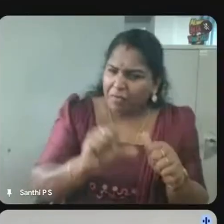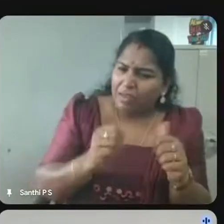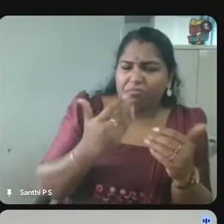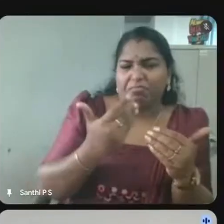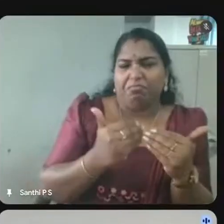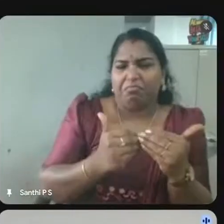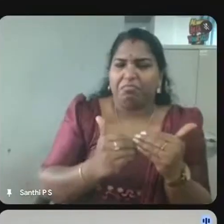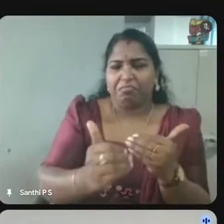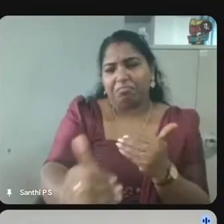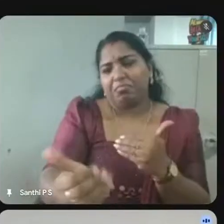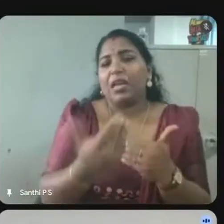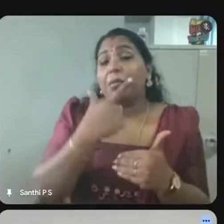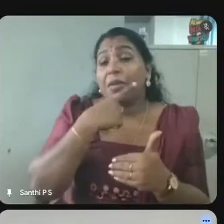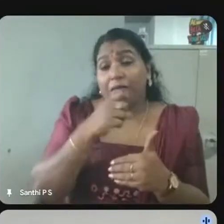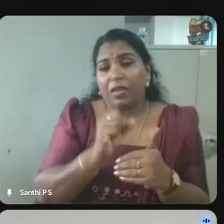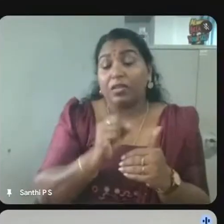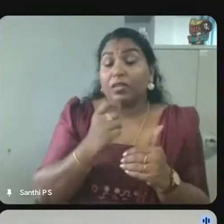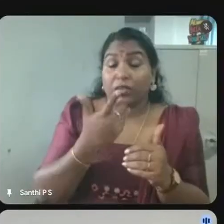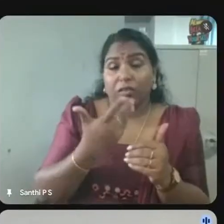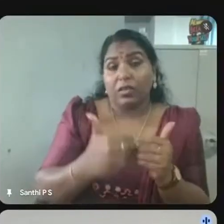ടു കൺസിഡർ സർജറി.